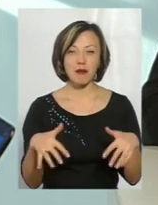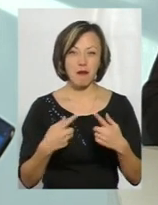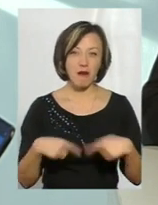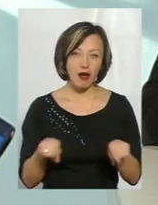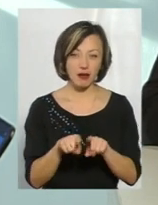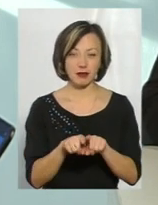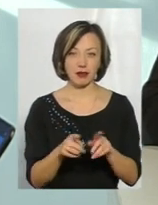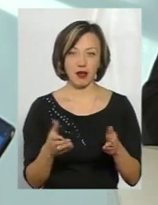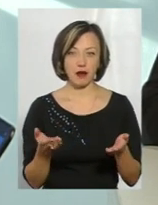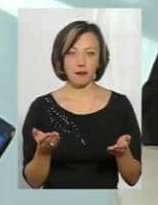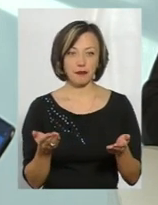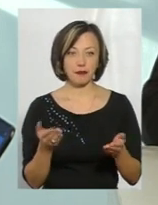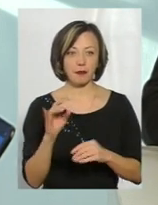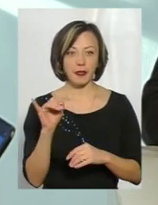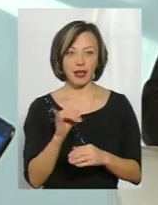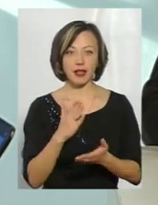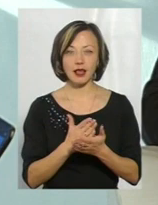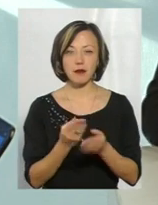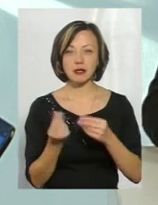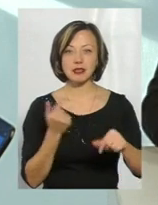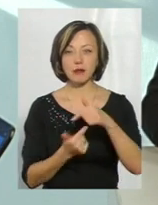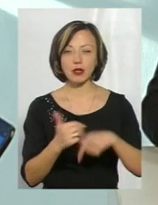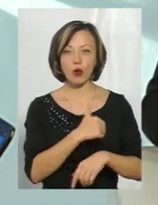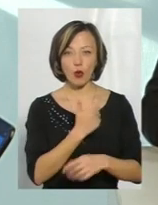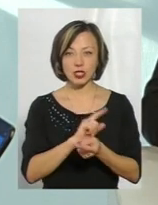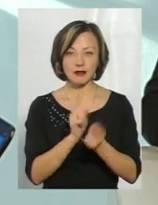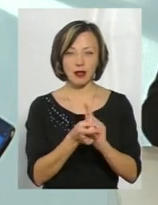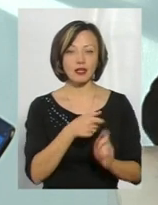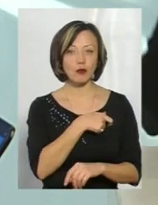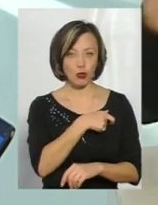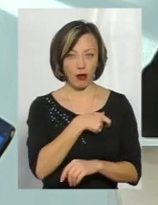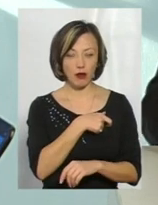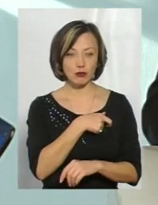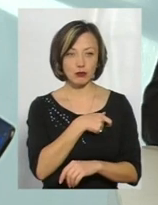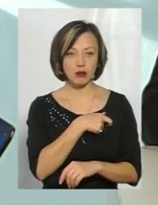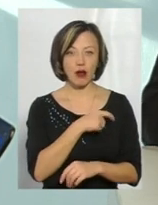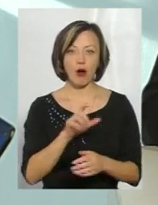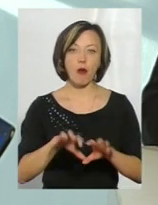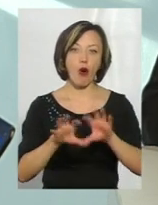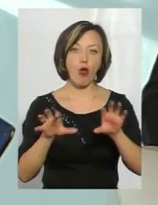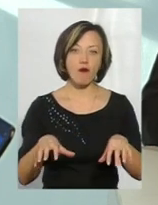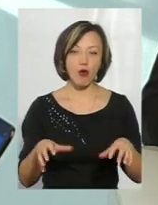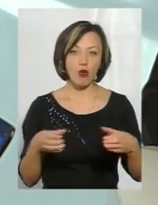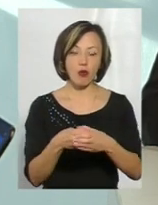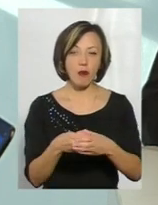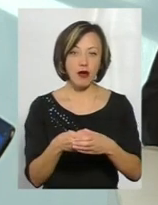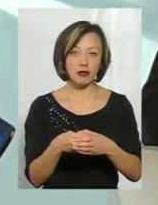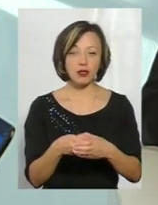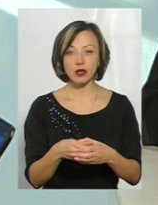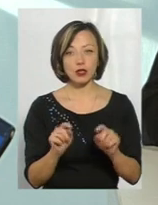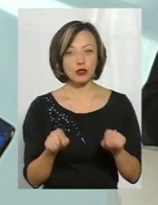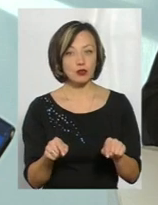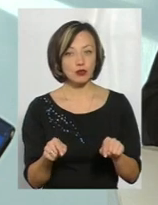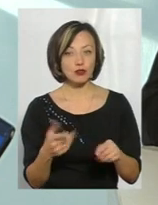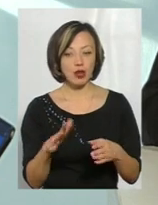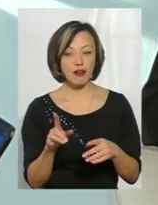партія, і є якийсь бізнесмен, який хоче стати депутатом, ну, там, чи головою громади, то тут вже він